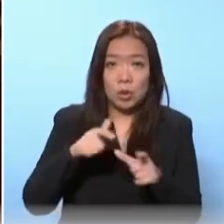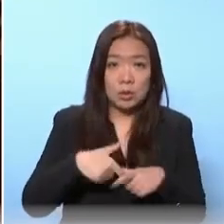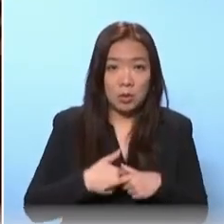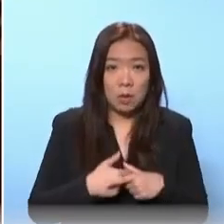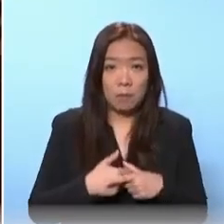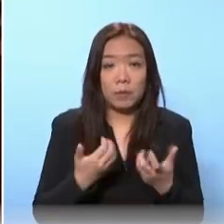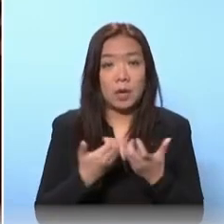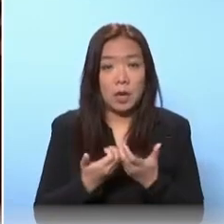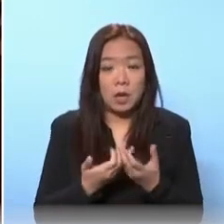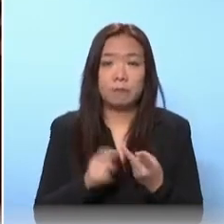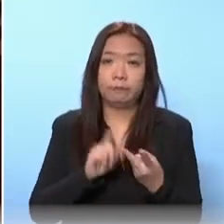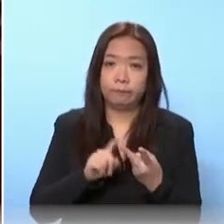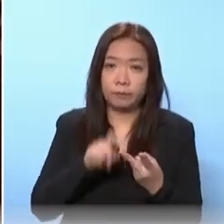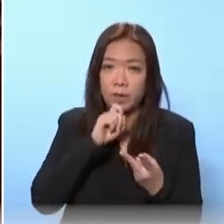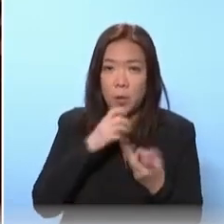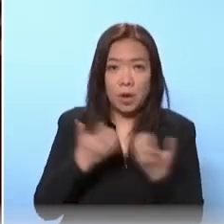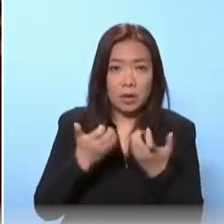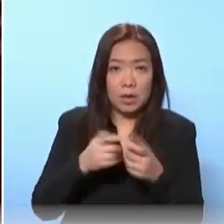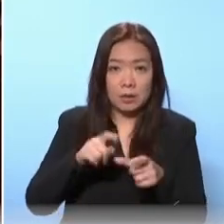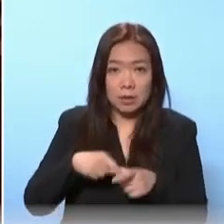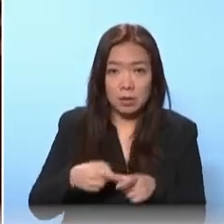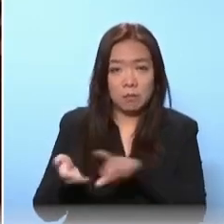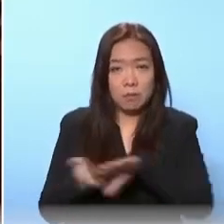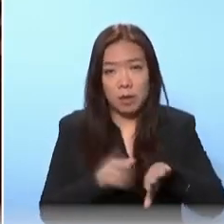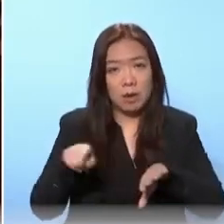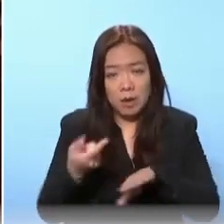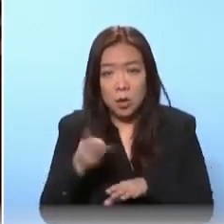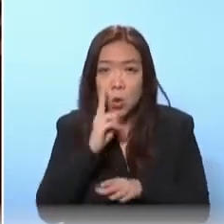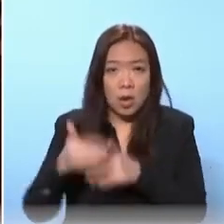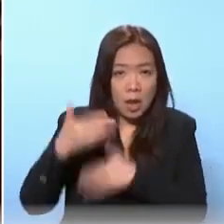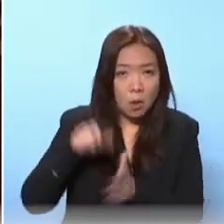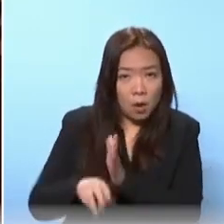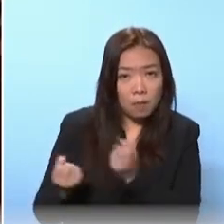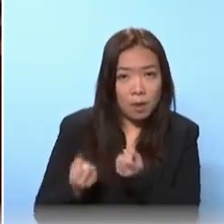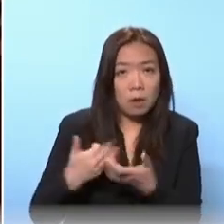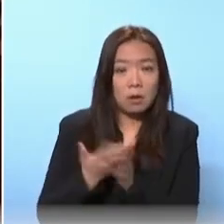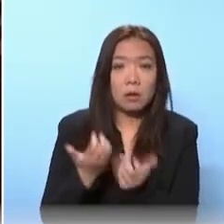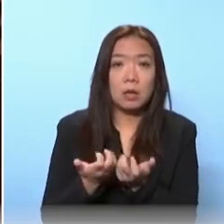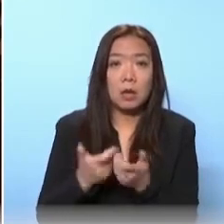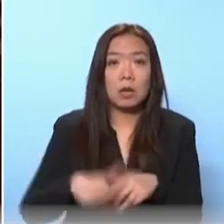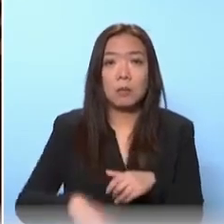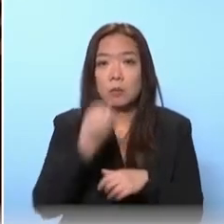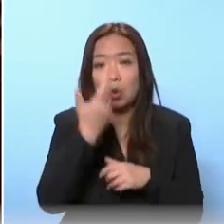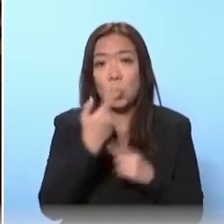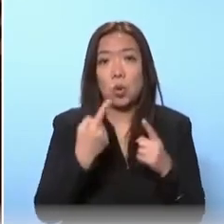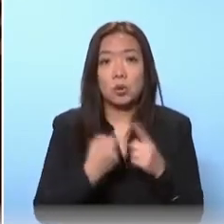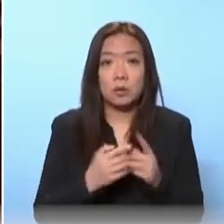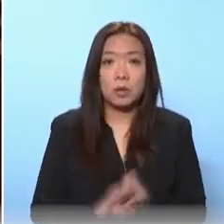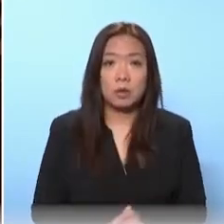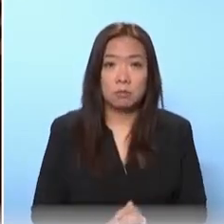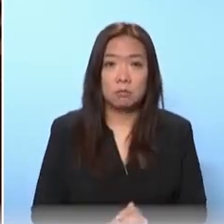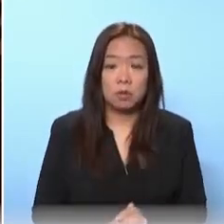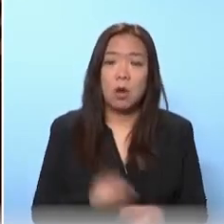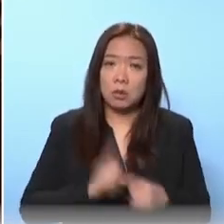啦。咁有啲咧亦都係要計埋收入以外嘅資產做計算。而我哋大多數香港嘅市民咧，都係務